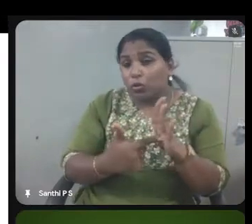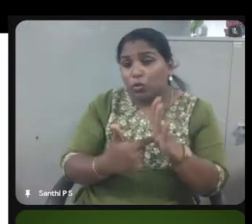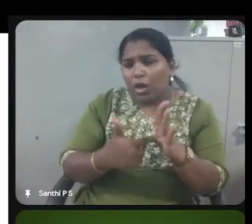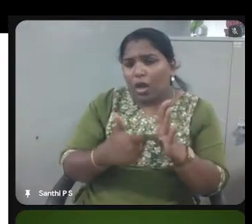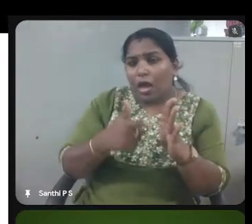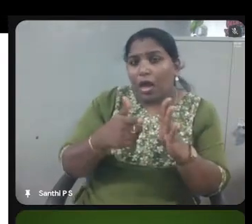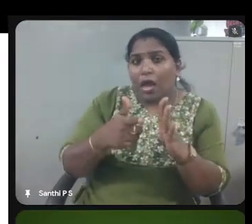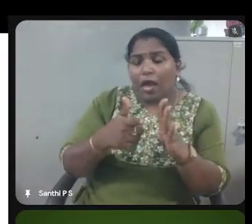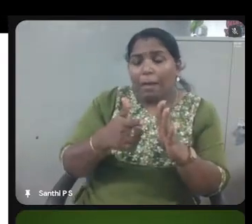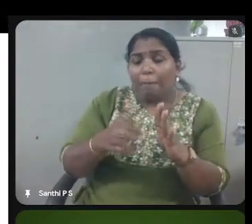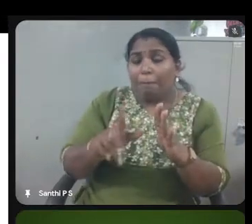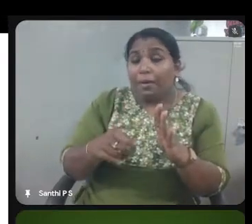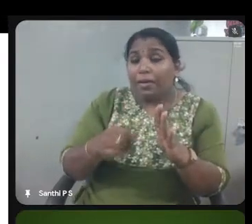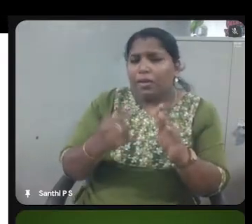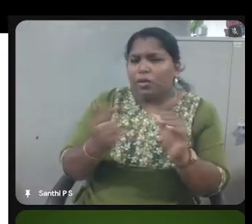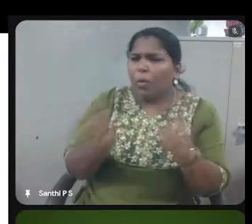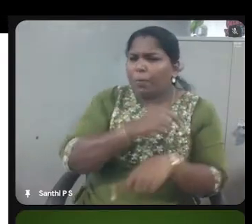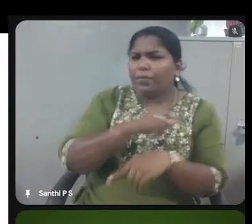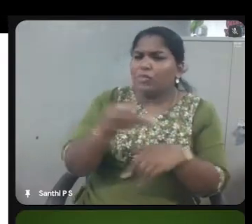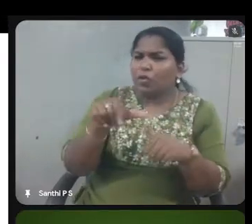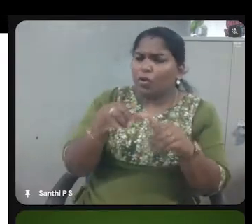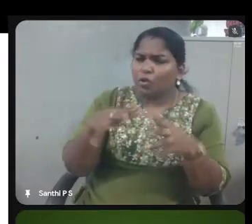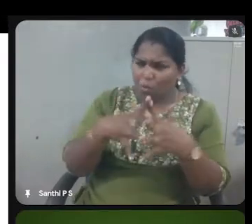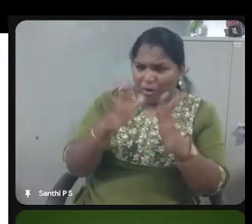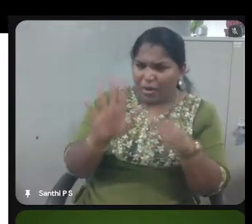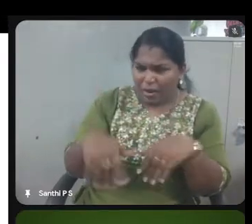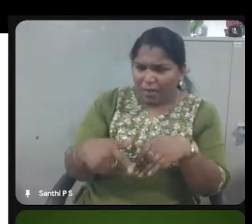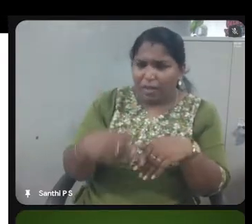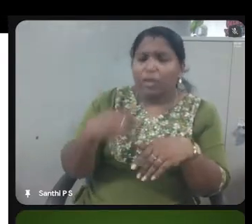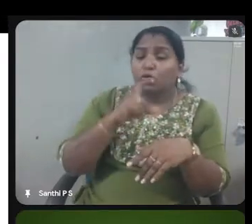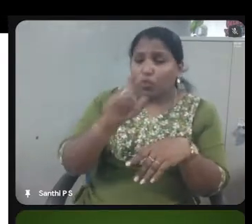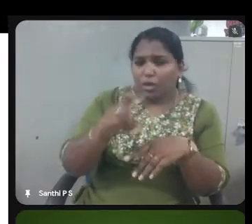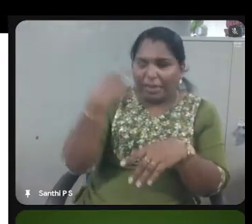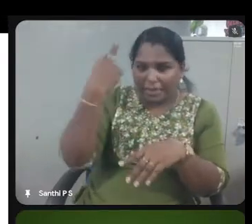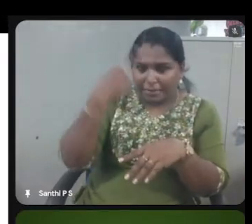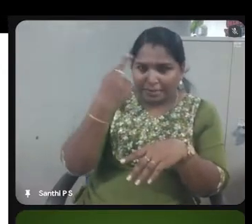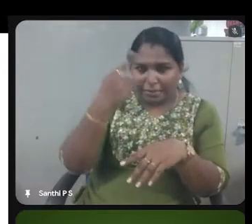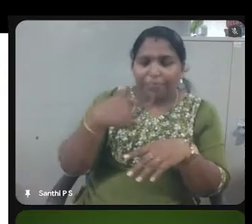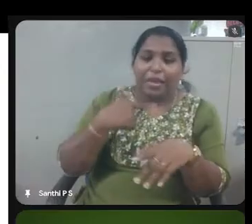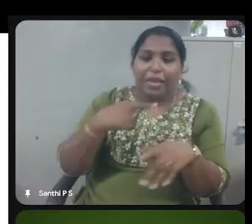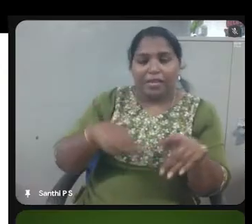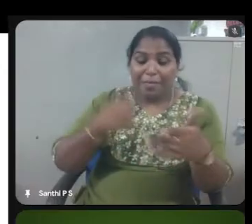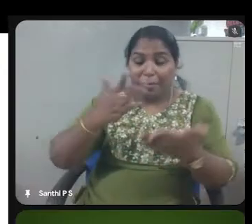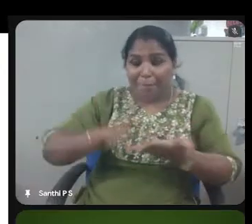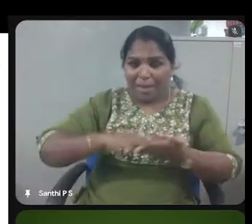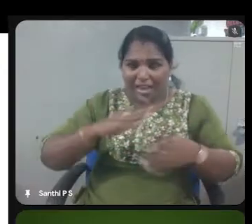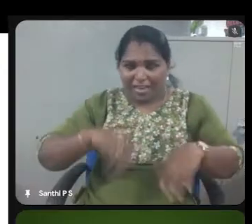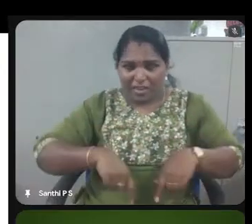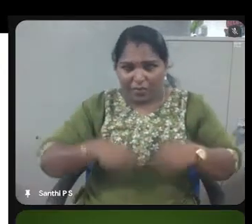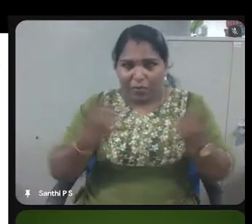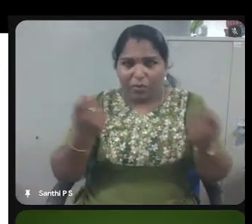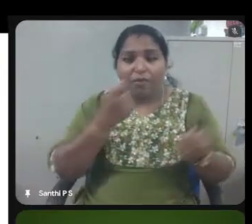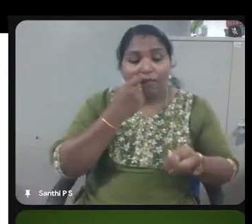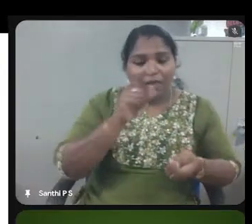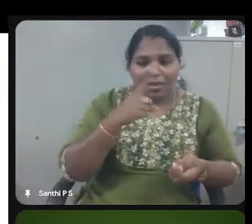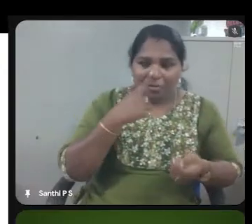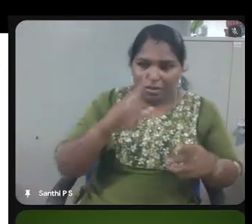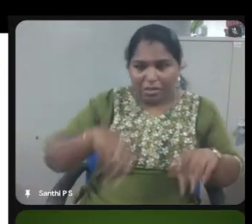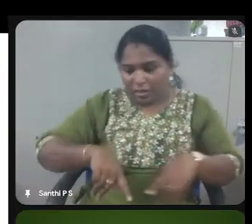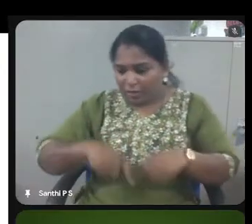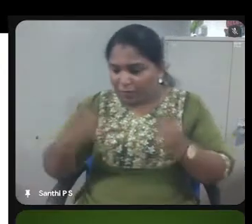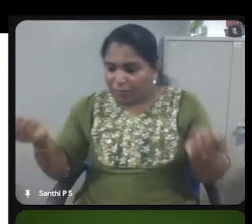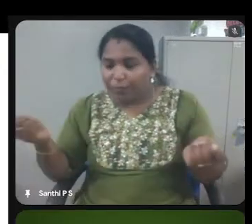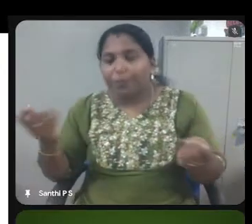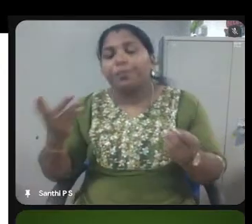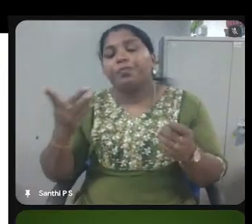നിയമത്തിന്റെ പിൻബലം നമുക്ക് ഉണ്ടോ എന്നുള്ളതാണ് ചോദിക്കാനുള്ള റീസൺ കൂടെ പറയാം. നമ്മൾ ഈ ഡിവോഴ്സ് കേസുകളിൽ പേരൻസിന്റെ ഡിവോഴ്സ് കേസ്